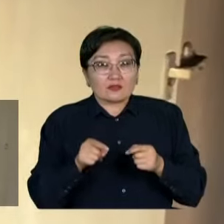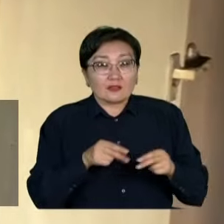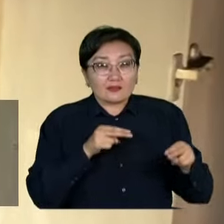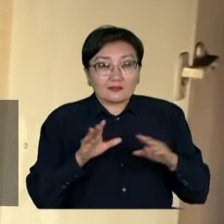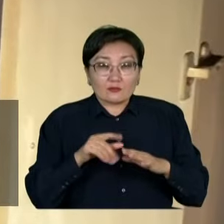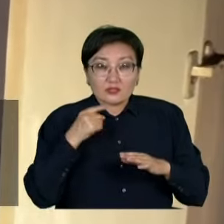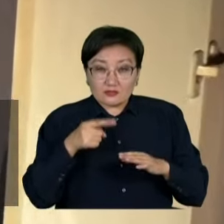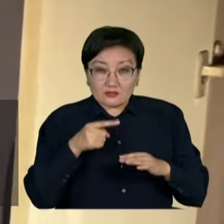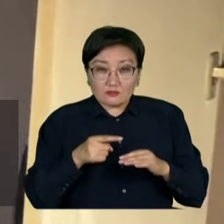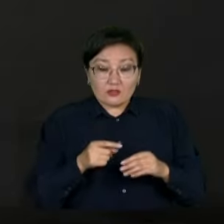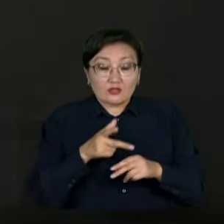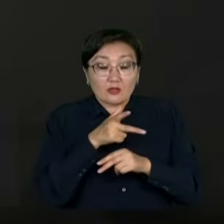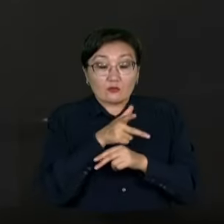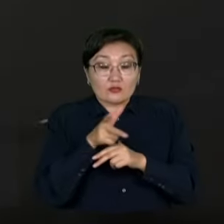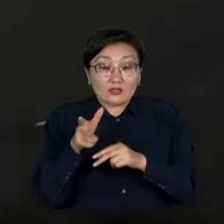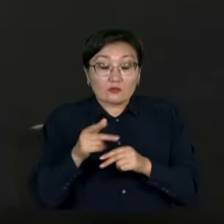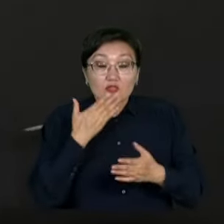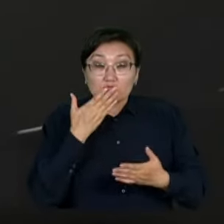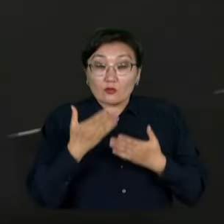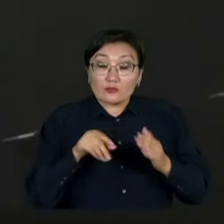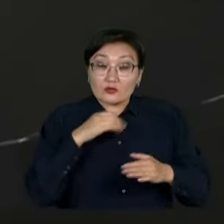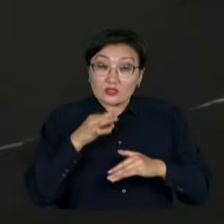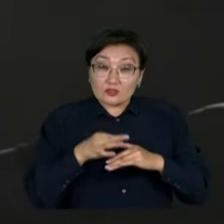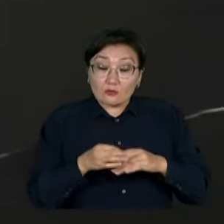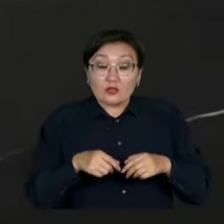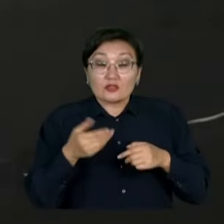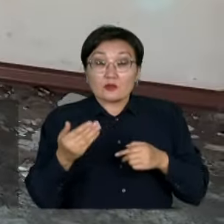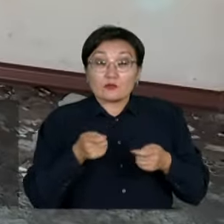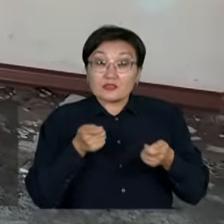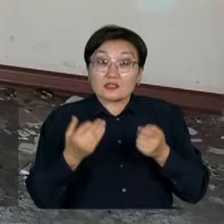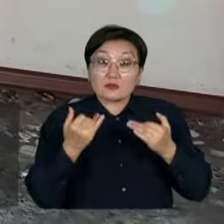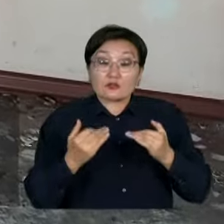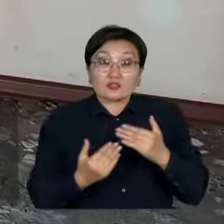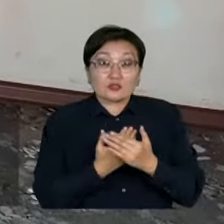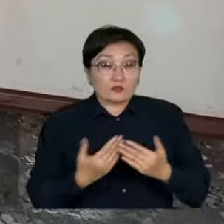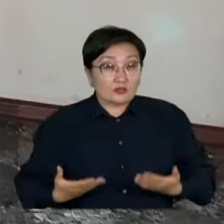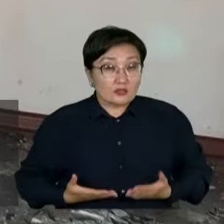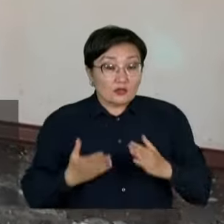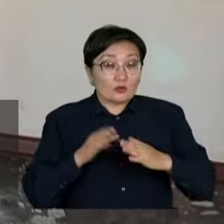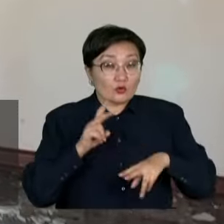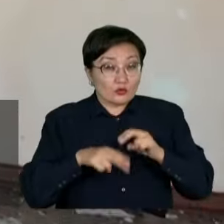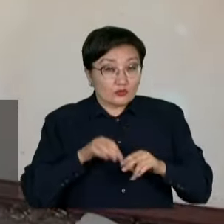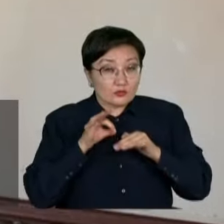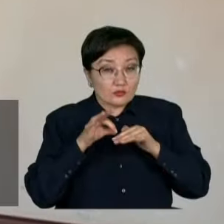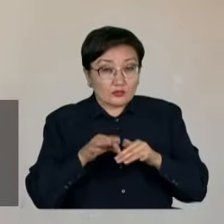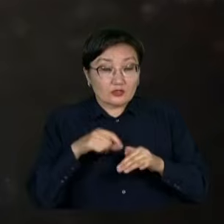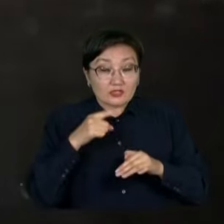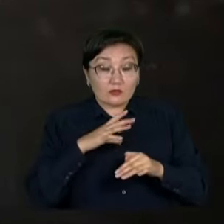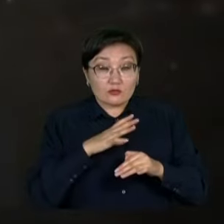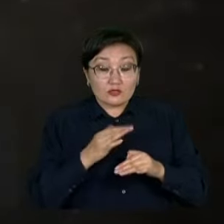салмағанын айтады. Ал түсірілім барысында сұрауымызға жауап берген олар қазір жаңа тұрғын үйдің құрылысы жүріп жатыр